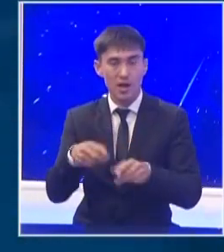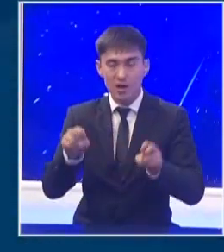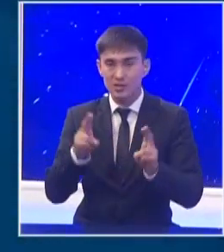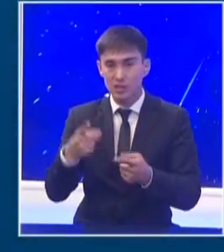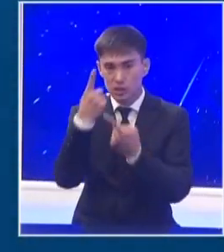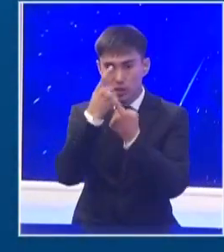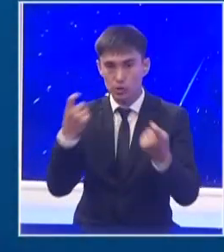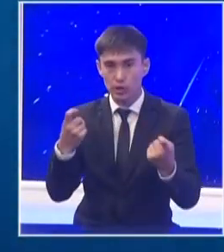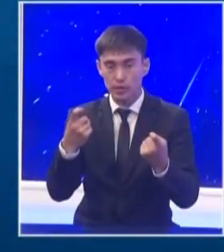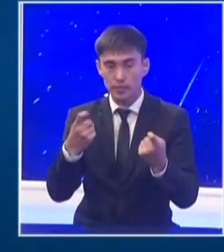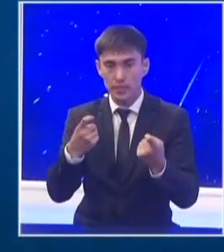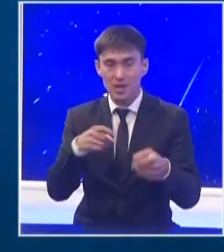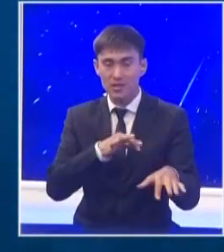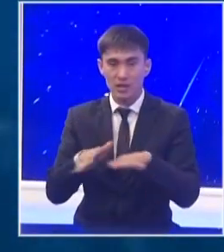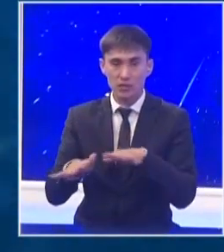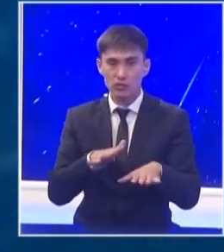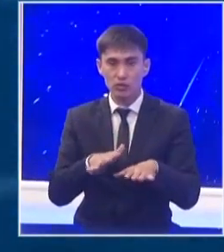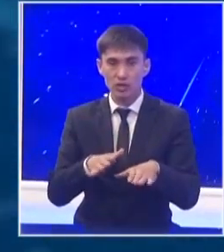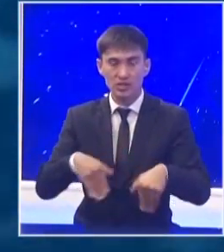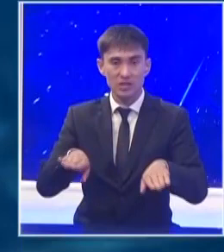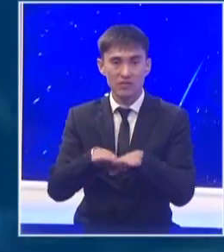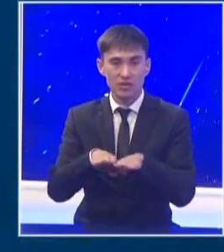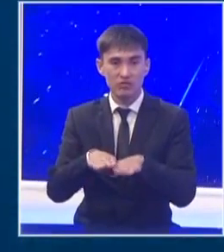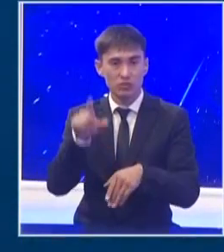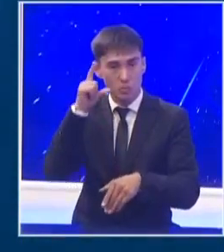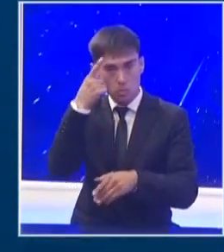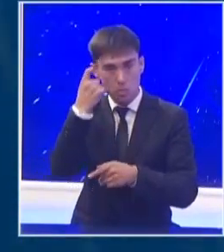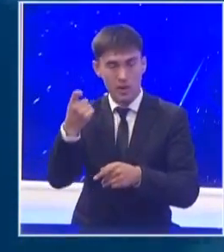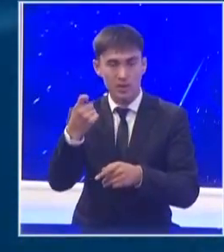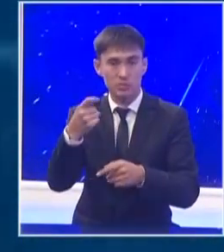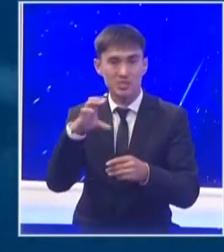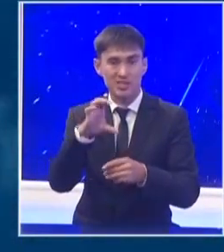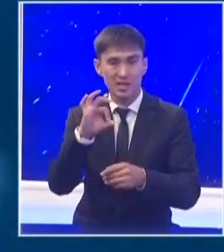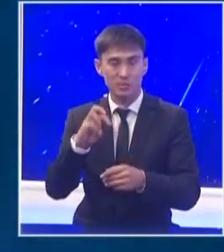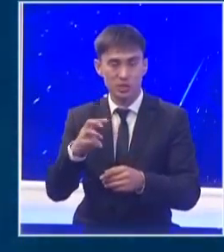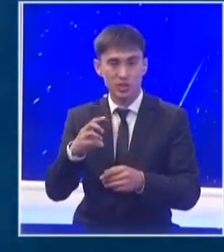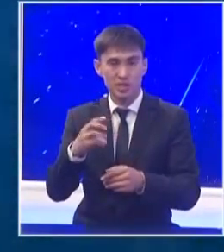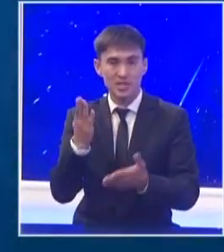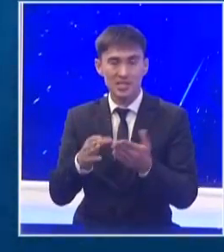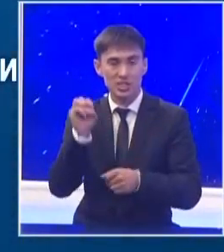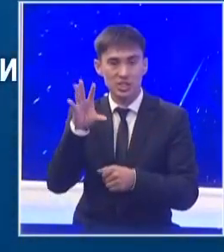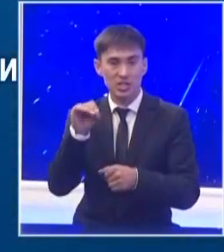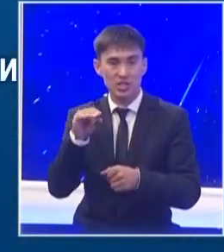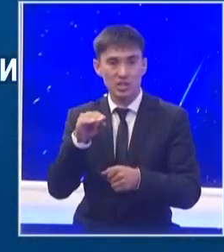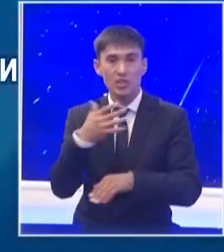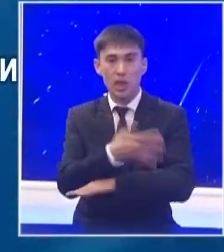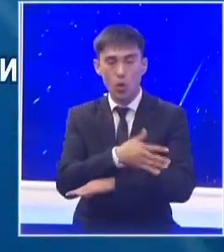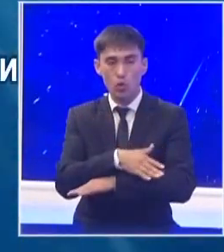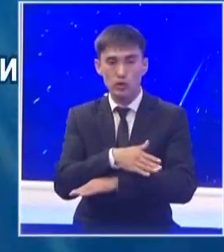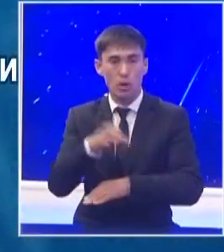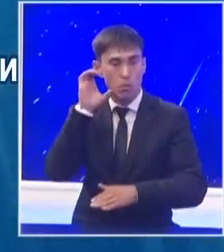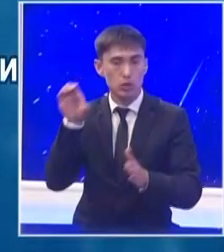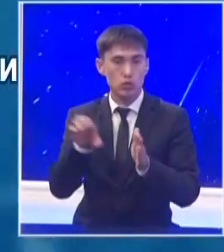экстренное сообщение. Действуйте в соответствии с переданным сообщением. Если сигнал застал вас на улице,